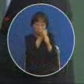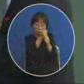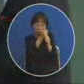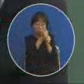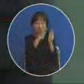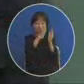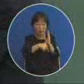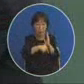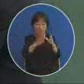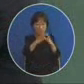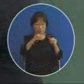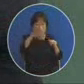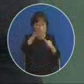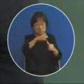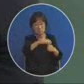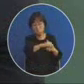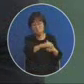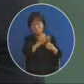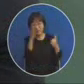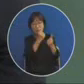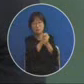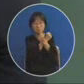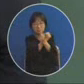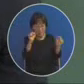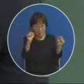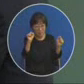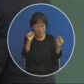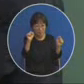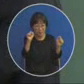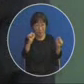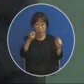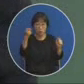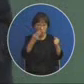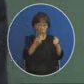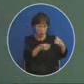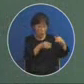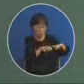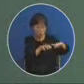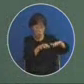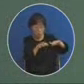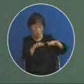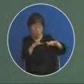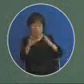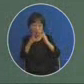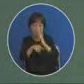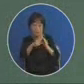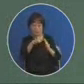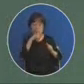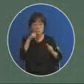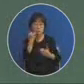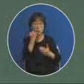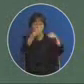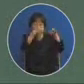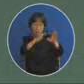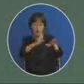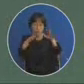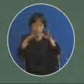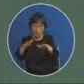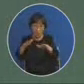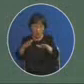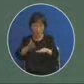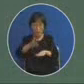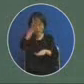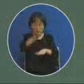and God prepared the works of the Exodus. 가는 길에 홍해를 만났는데 하나님은 홍해를 가르셨습니다. And along the path that they were taking, they